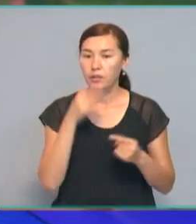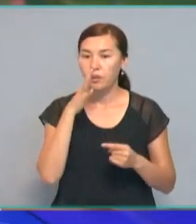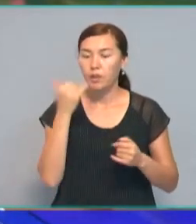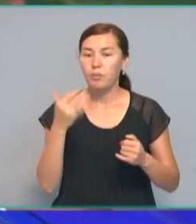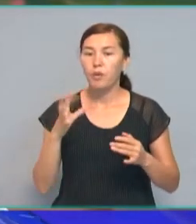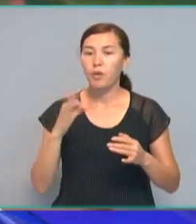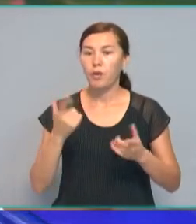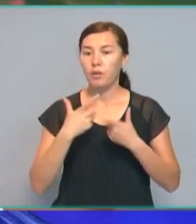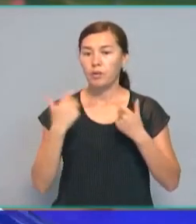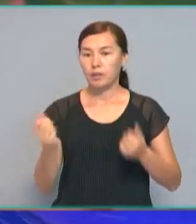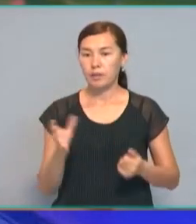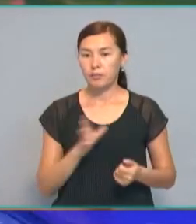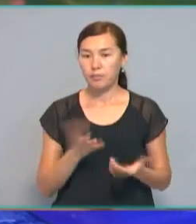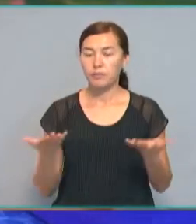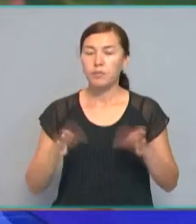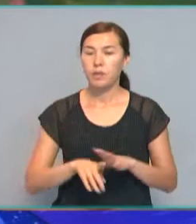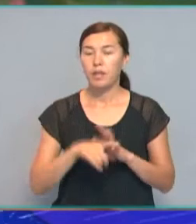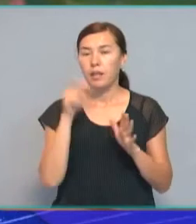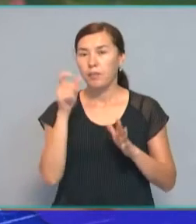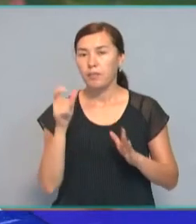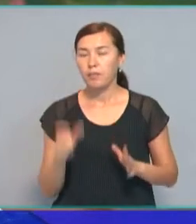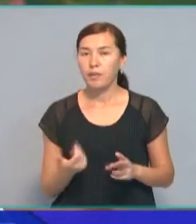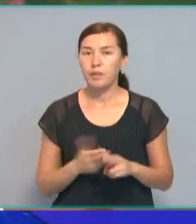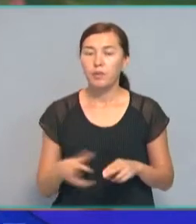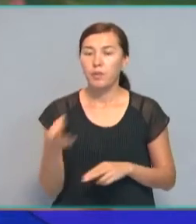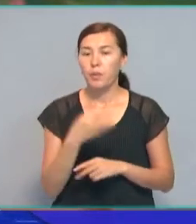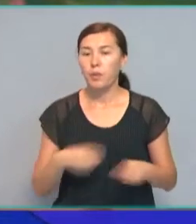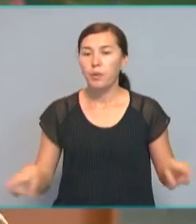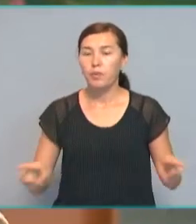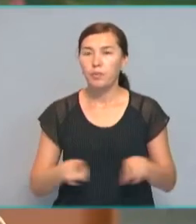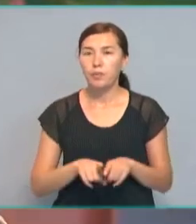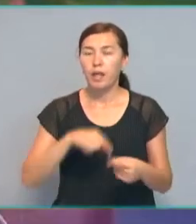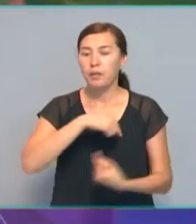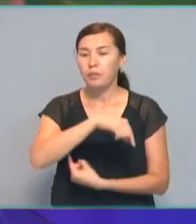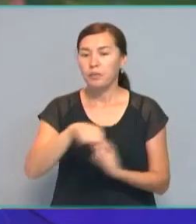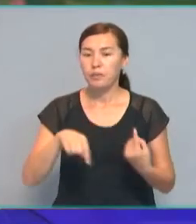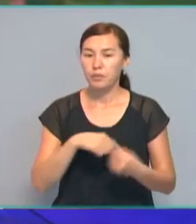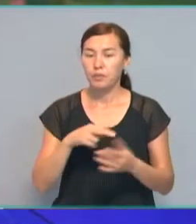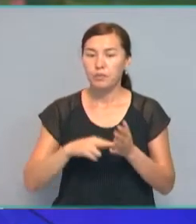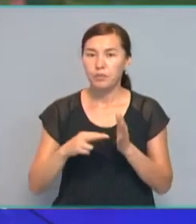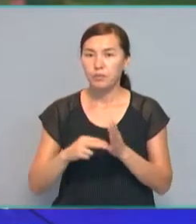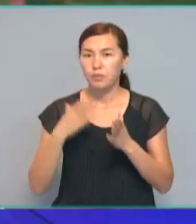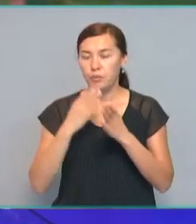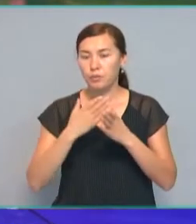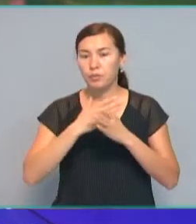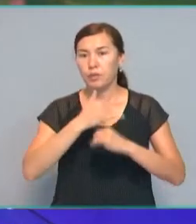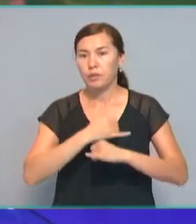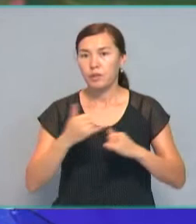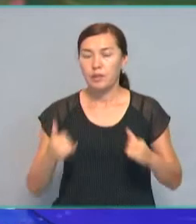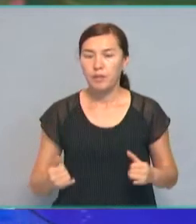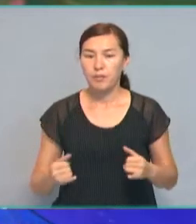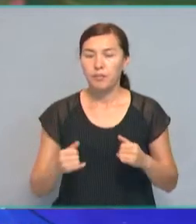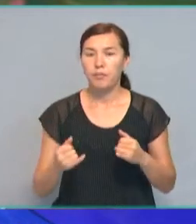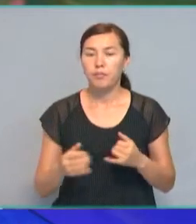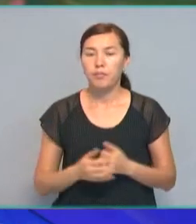бүгін ресми түрде жариялап отырмыз. Қалған депутаттардың барлығы да осы облыс деңгейдегі кәсіпкерлер бұл жобаға өз ықтиярларымен қосылып, осы